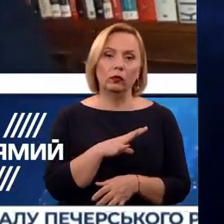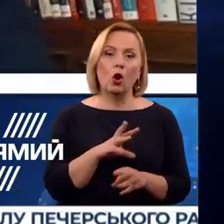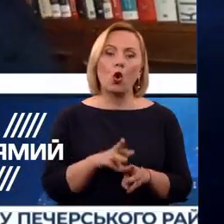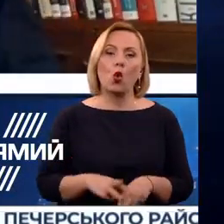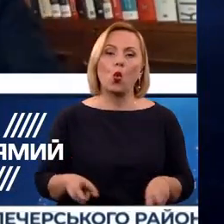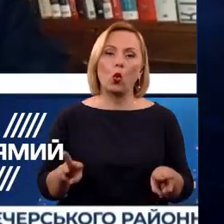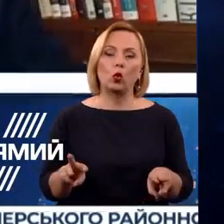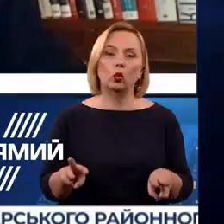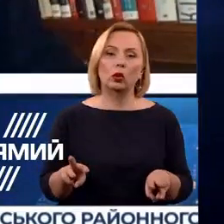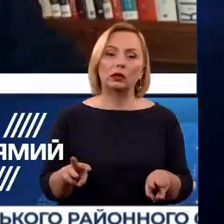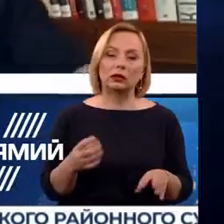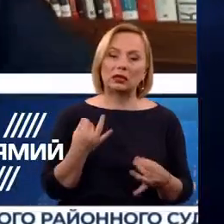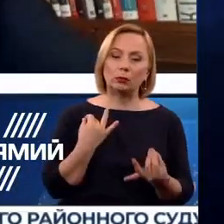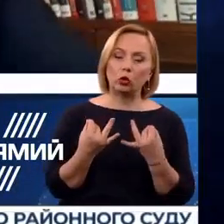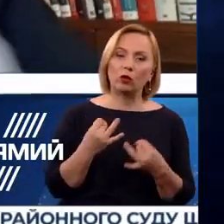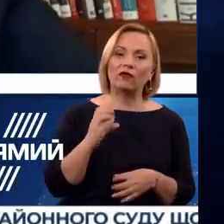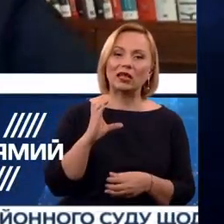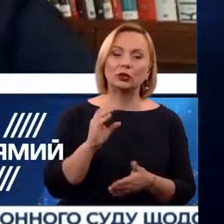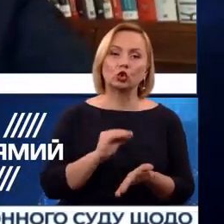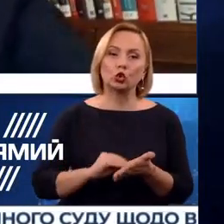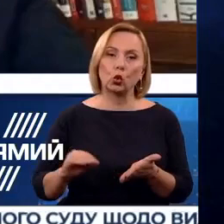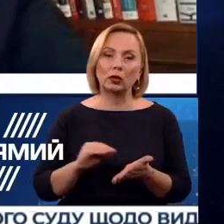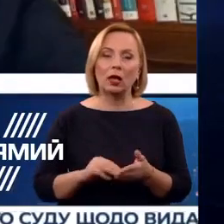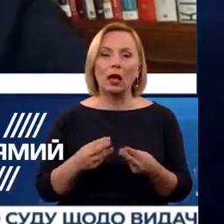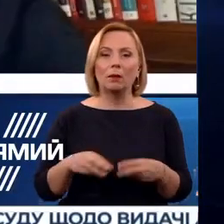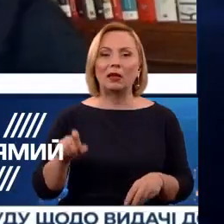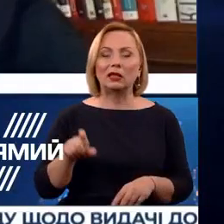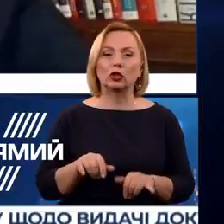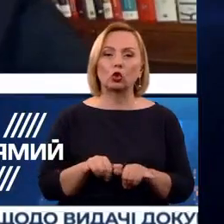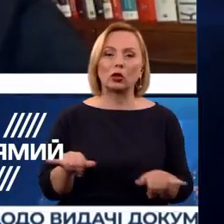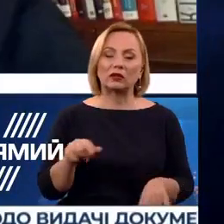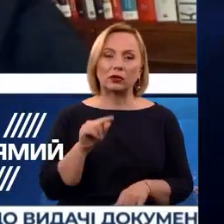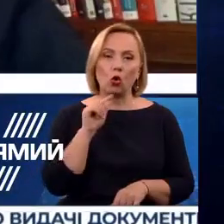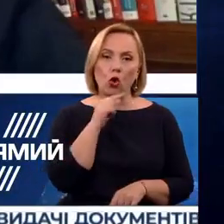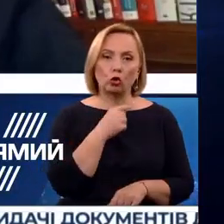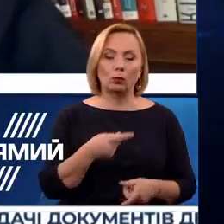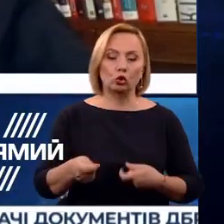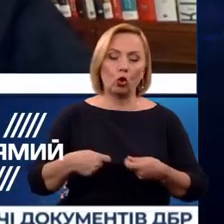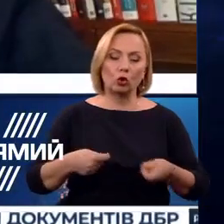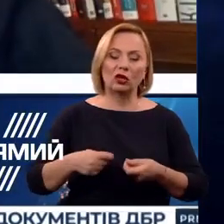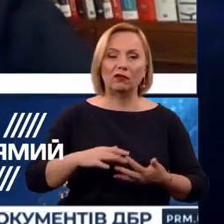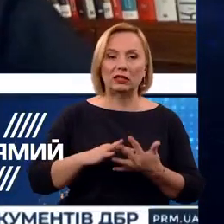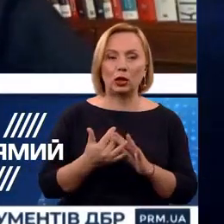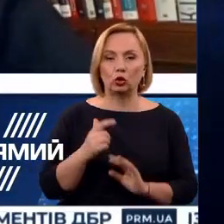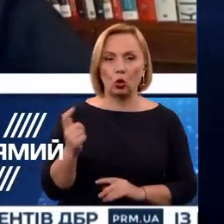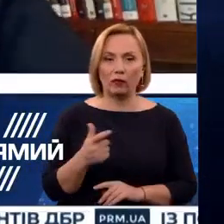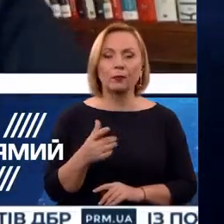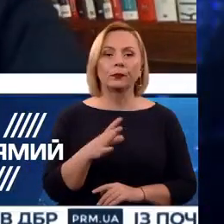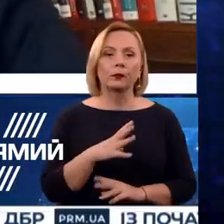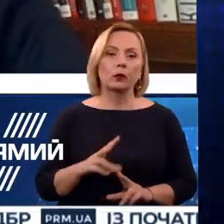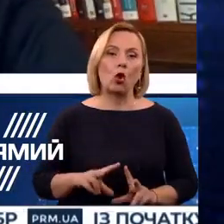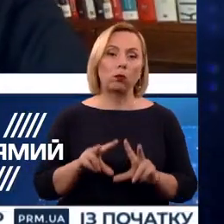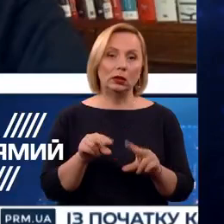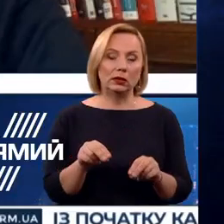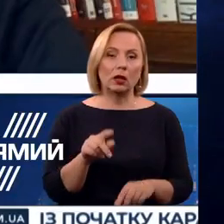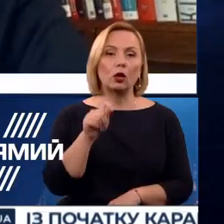уряду, де спілкувалися з журналістами міністр розвитку економіки, торгівлі сільського господарства. І от там от були знову ж таки обіцянки нові. Україна